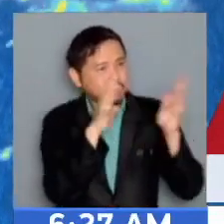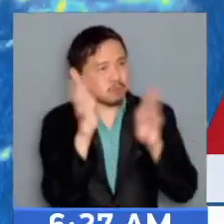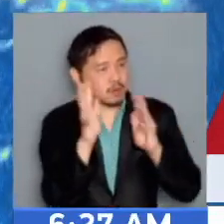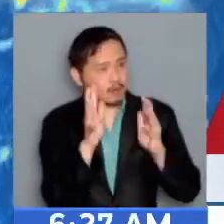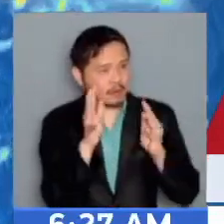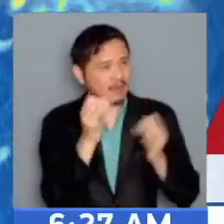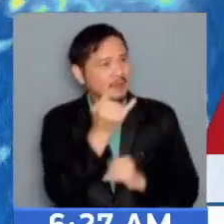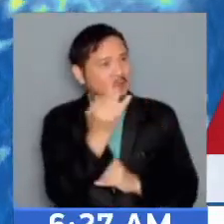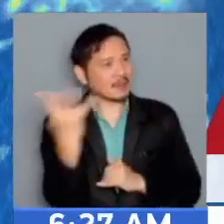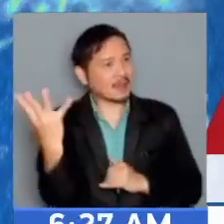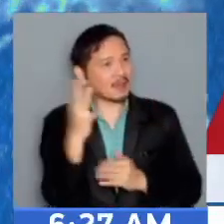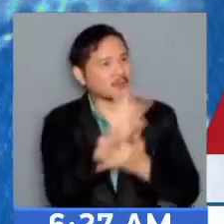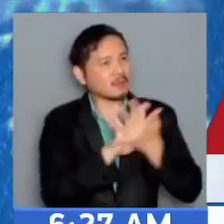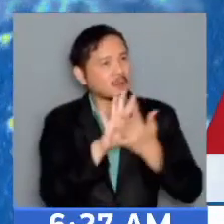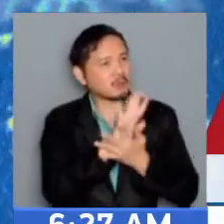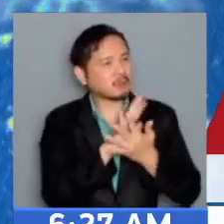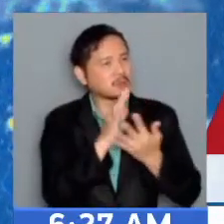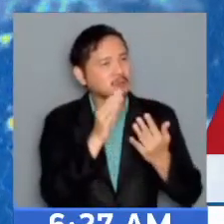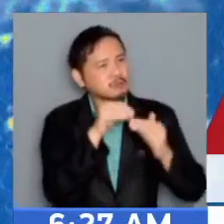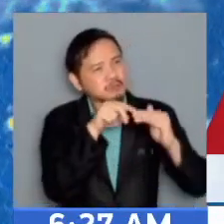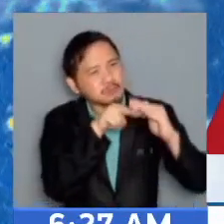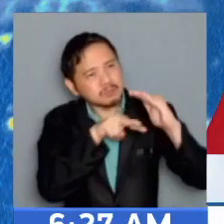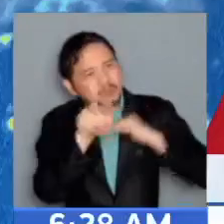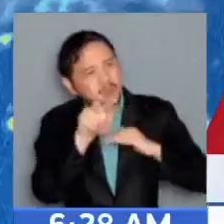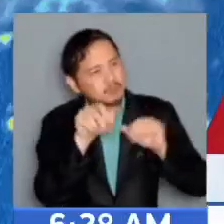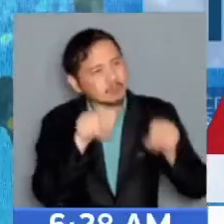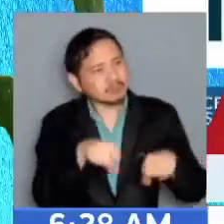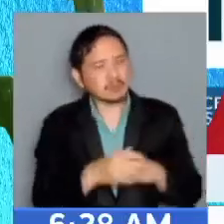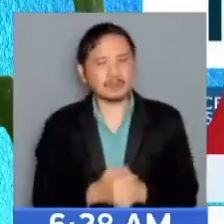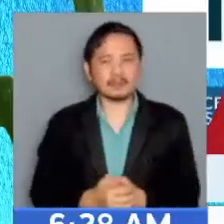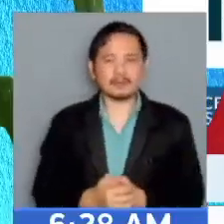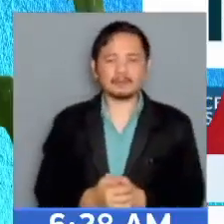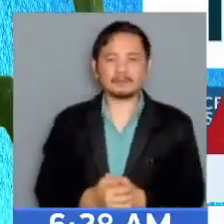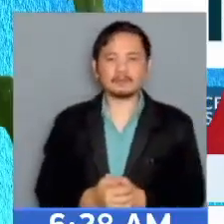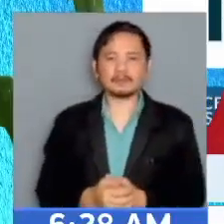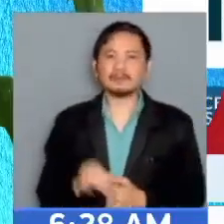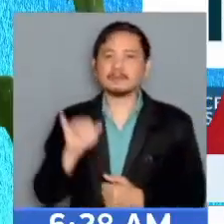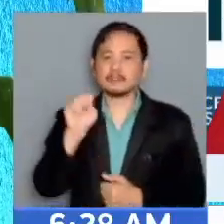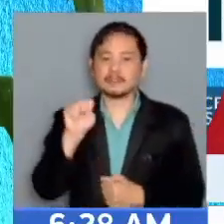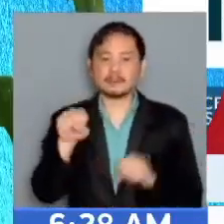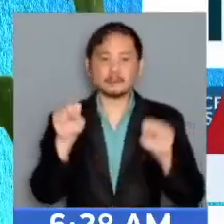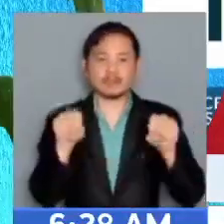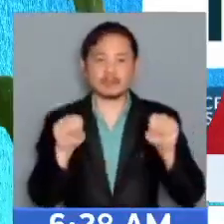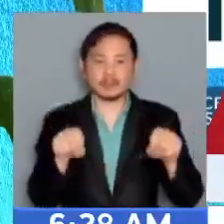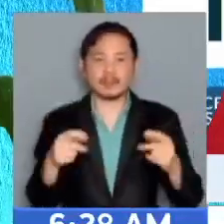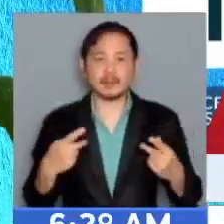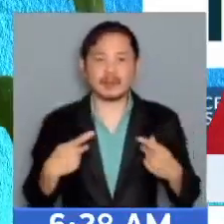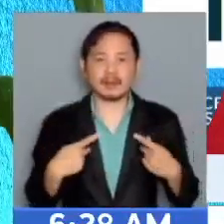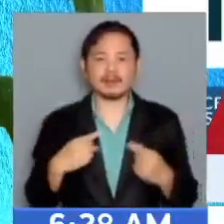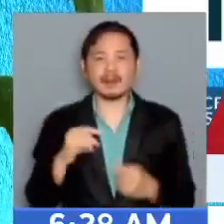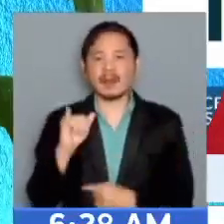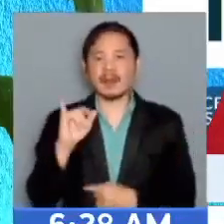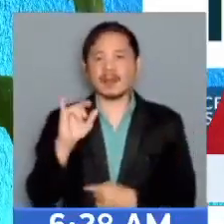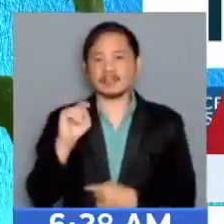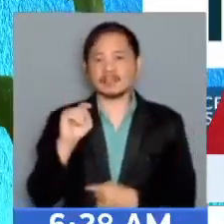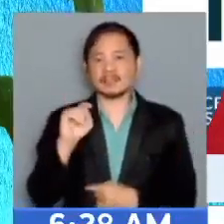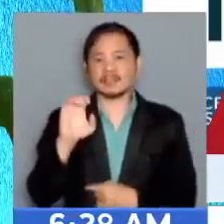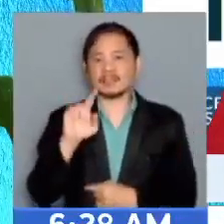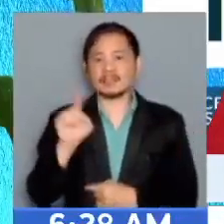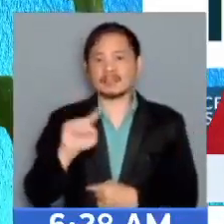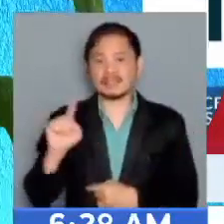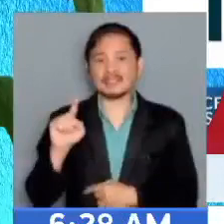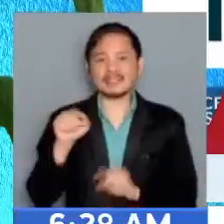PAGASA? Well, sa ngayon po, sa nakikita natin ay possible po na yung ITCC naman po yung maka-apekto dito sa bahagi ng Mindanao. Ito po